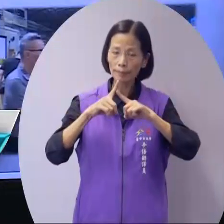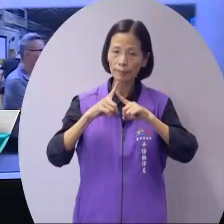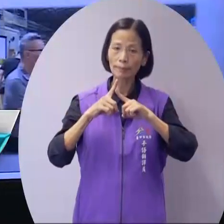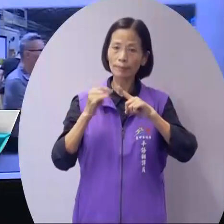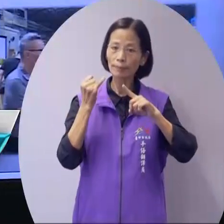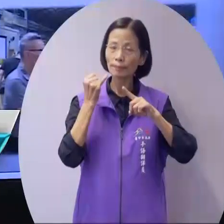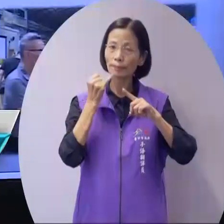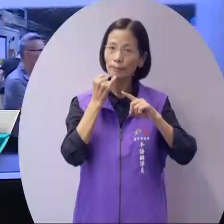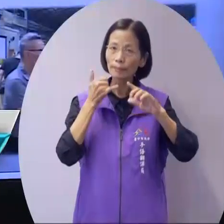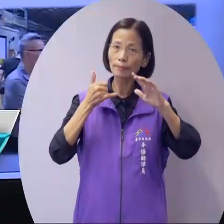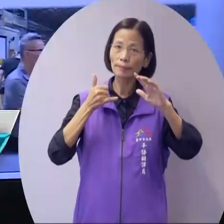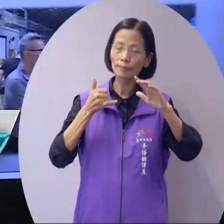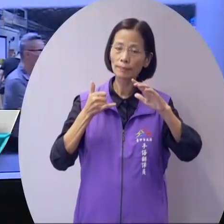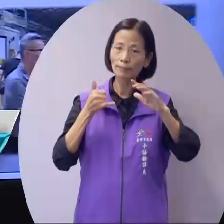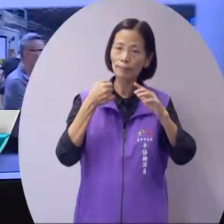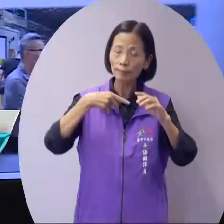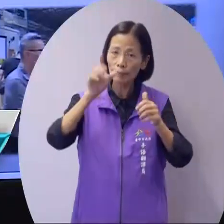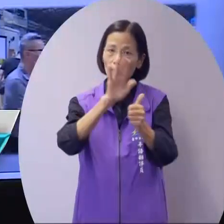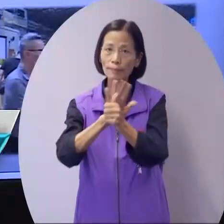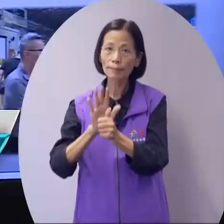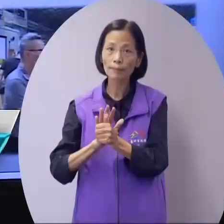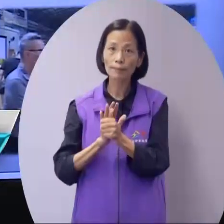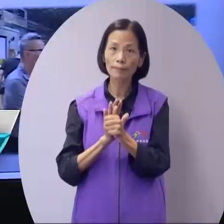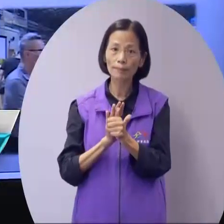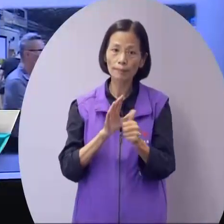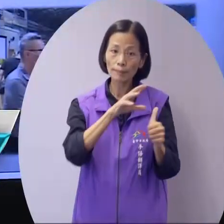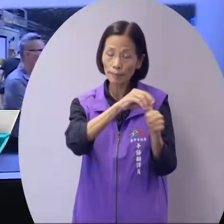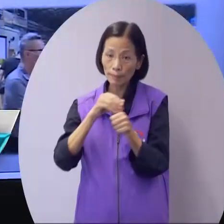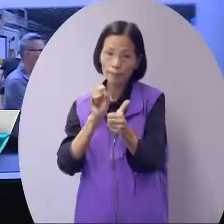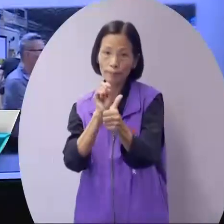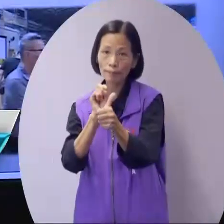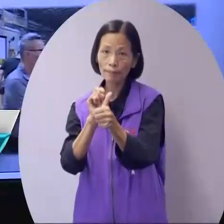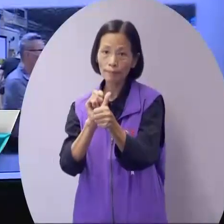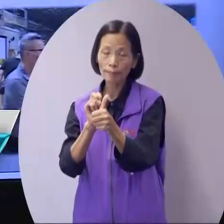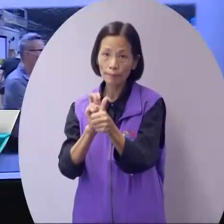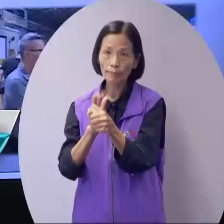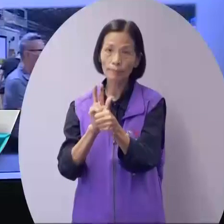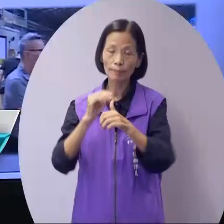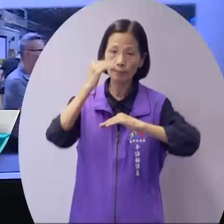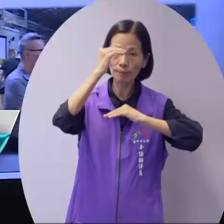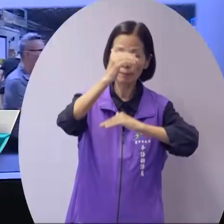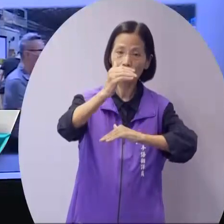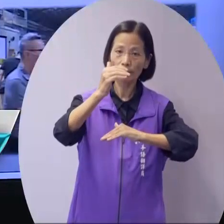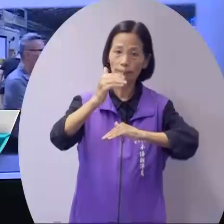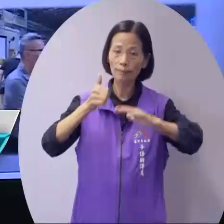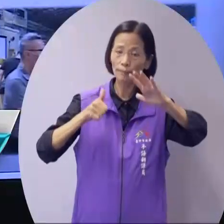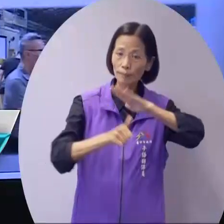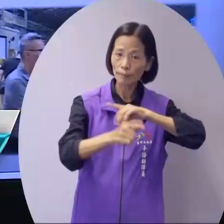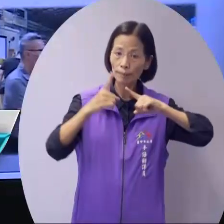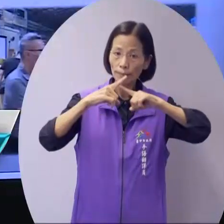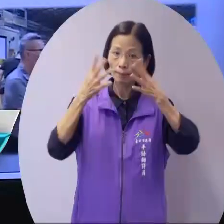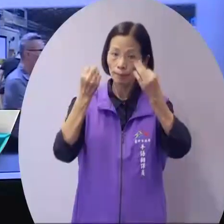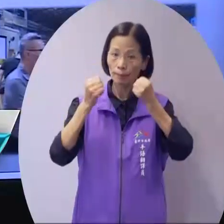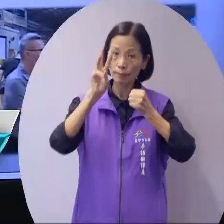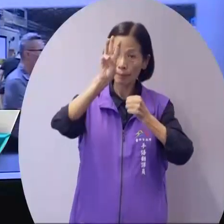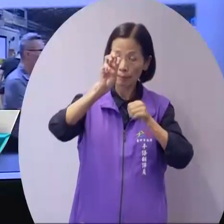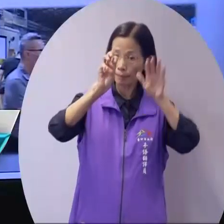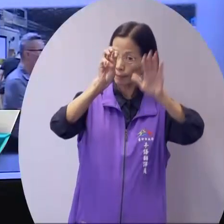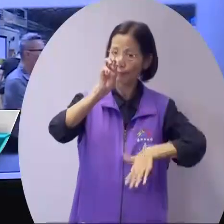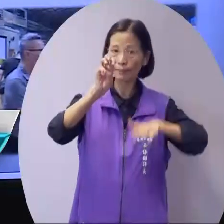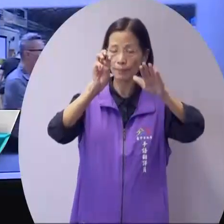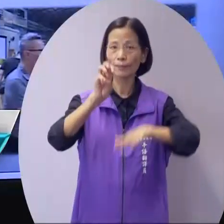可以日元认领养，那限制日元人数呢是30人以